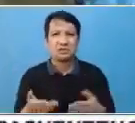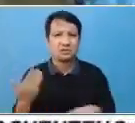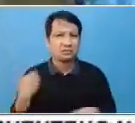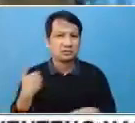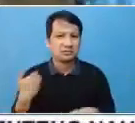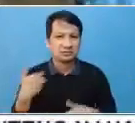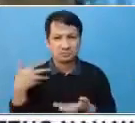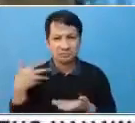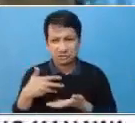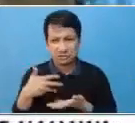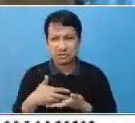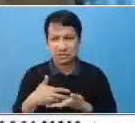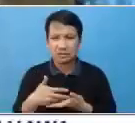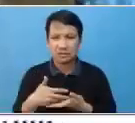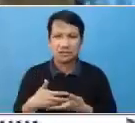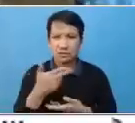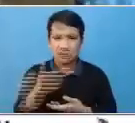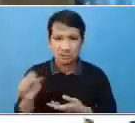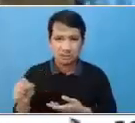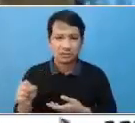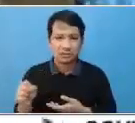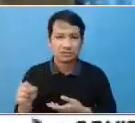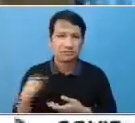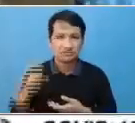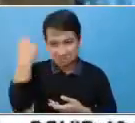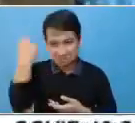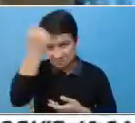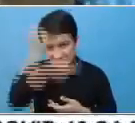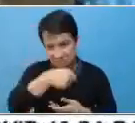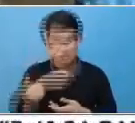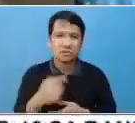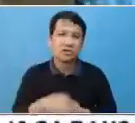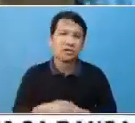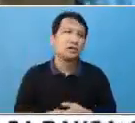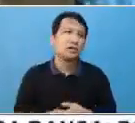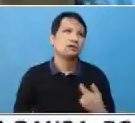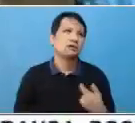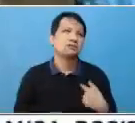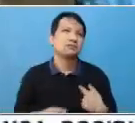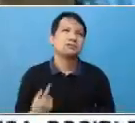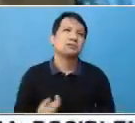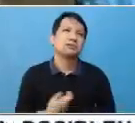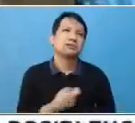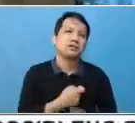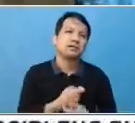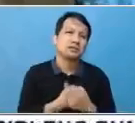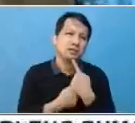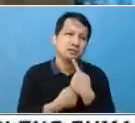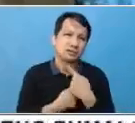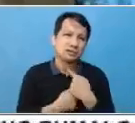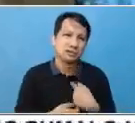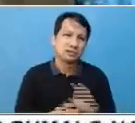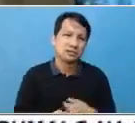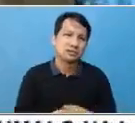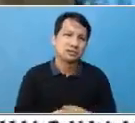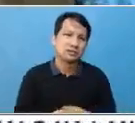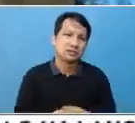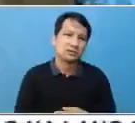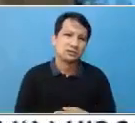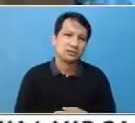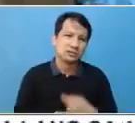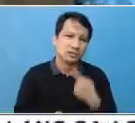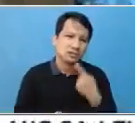Haba ng journey ko nun sa eskwela pala, no? Come to think of it. Oh. 23 years actually.